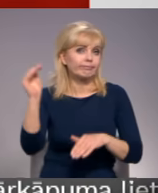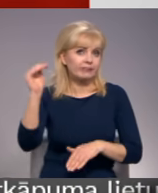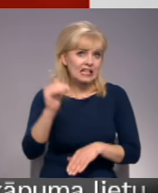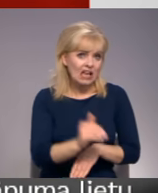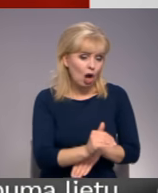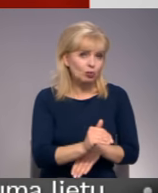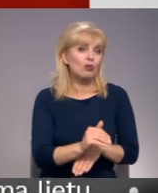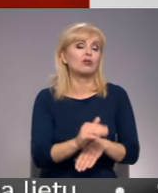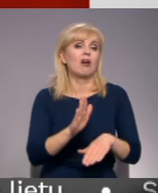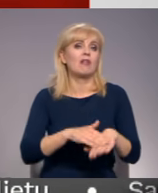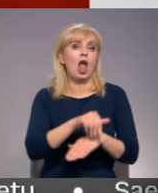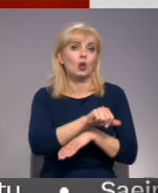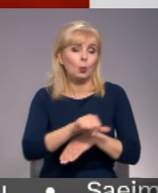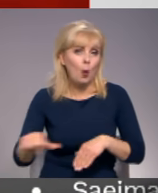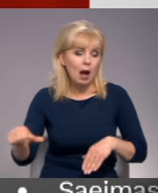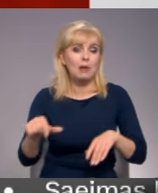visām robežām, ar skolas